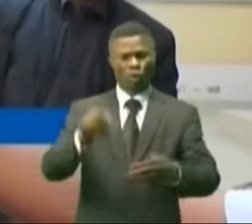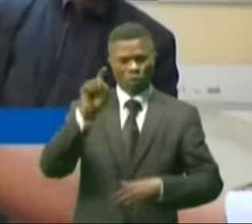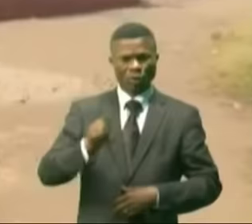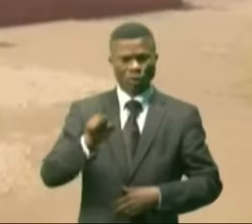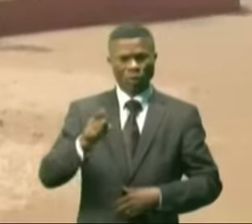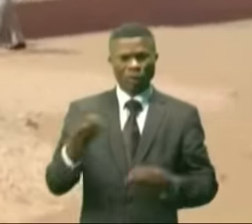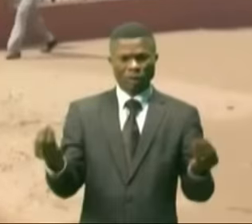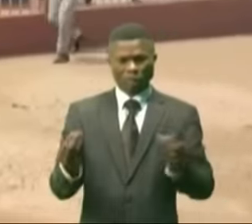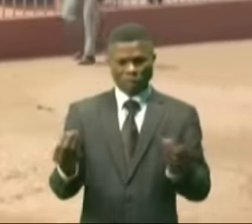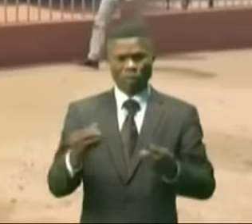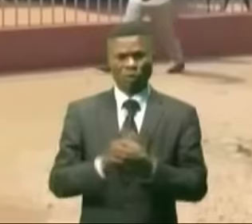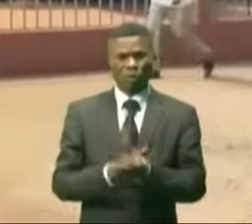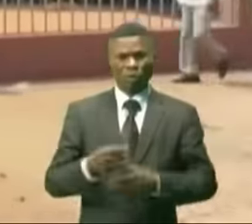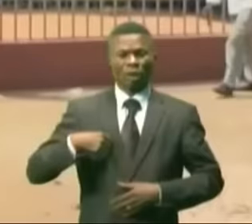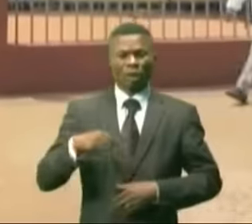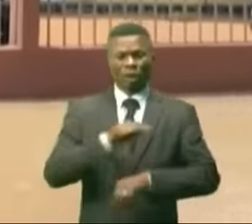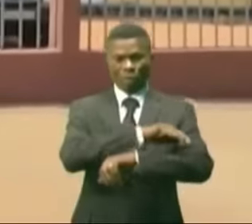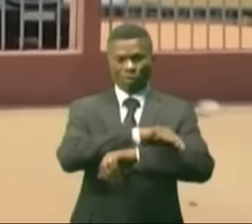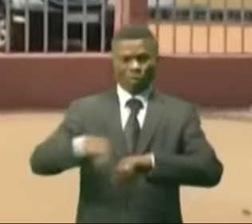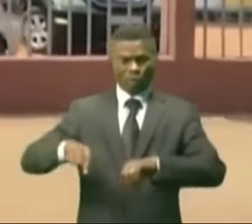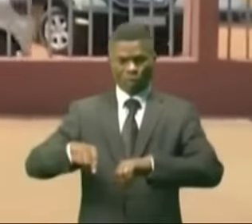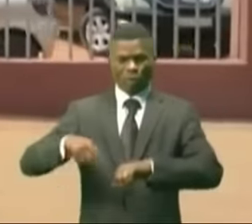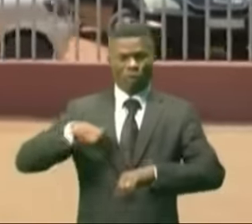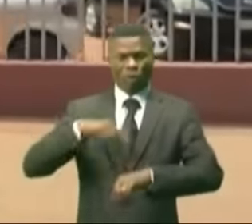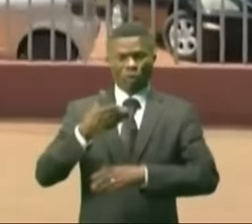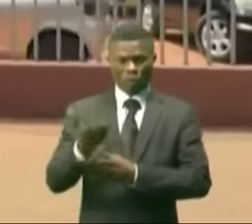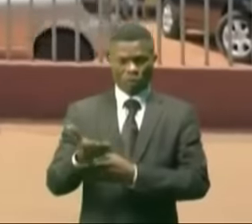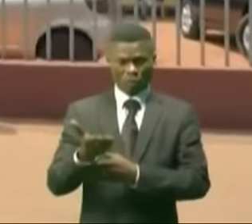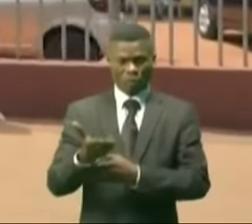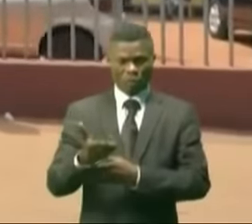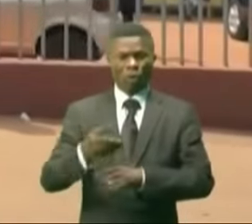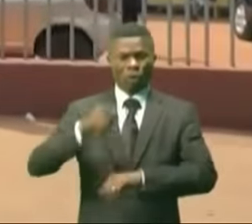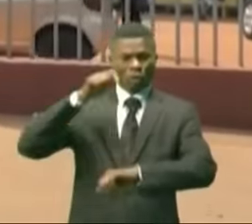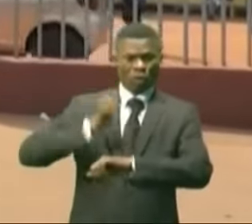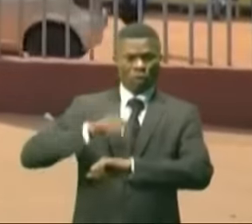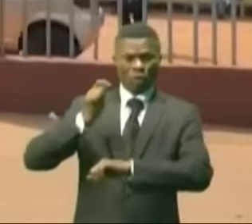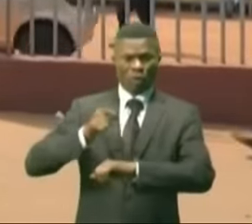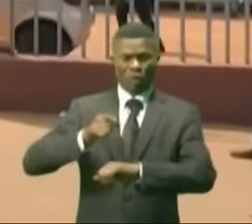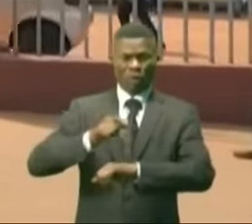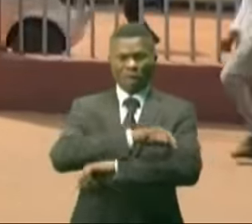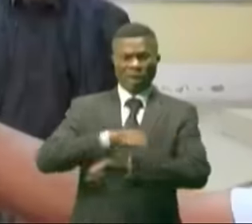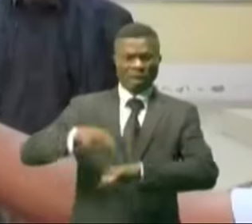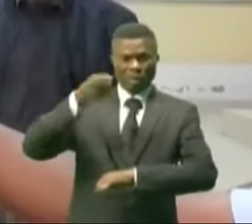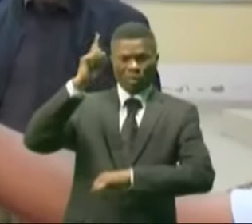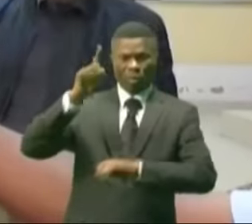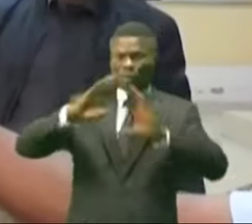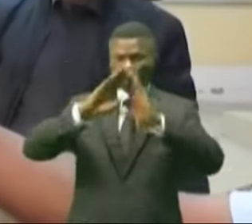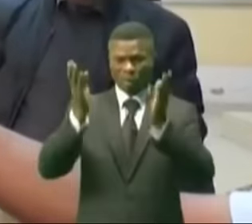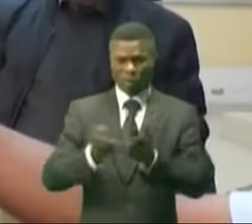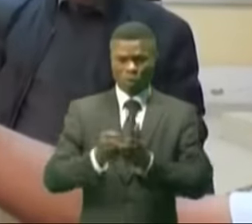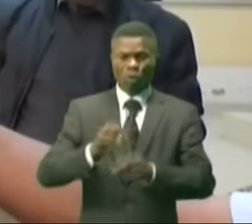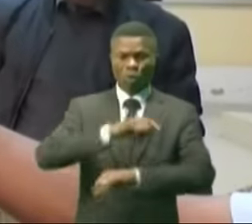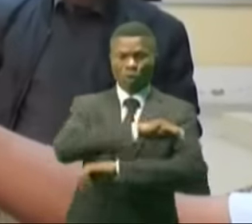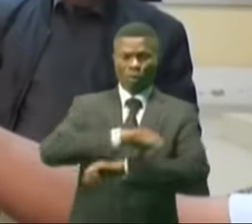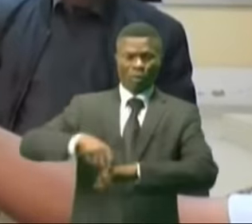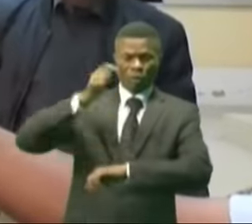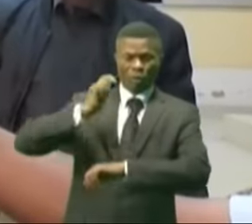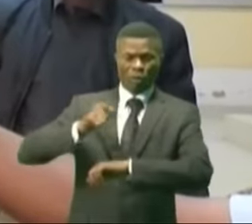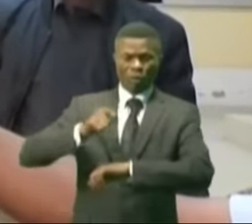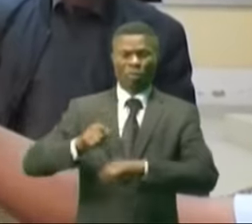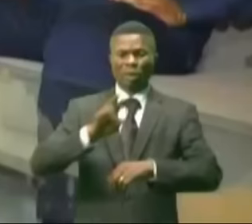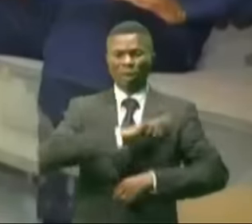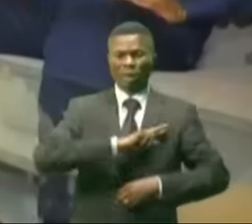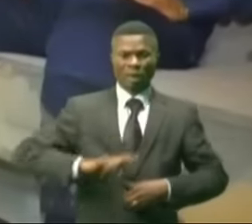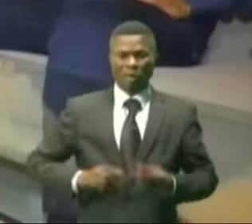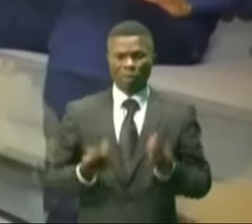avons le siège secondaire du barreau, qui est le plus grand siège de tous les barreaux de la RDC. Voilà pourquoi nous avons choisi qui